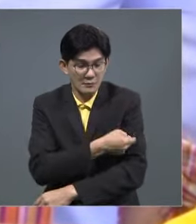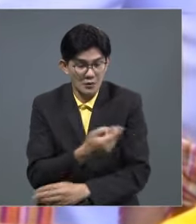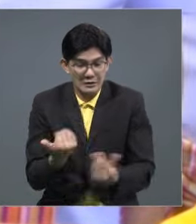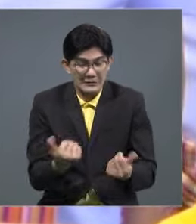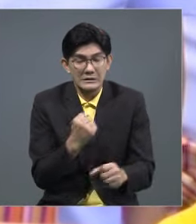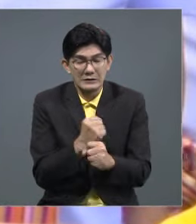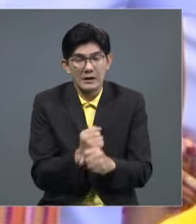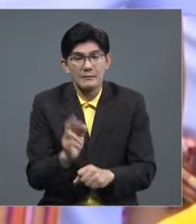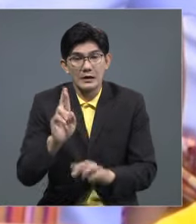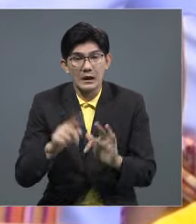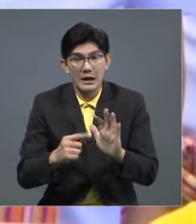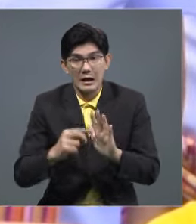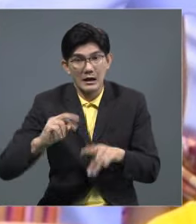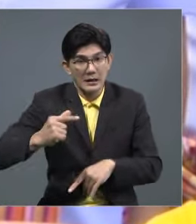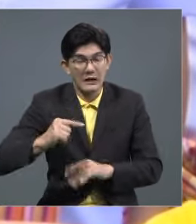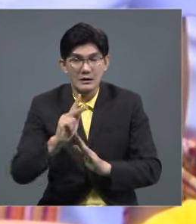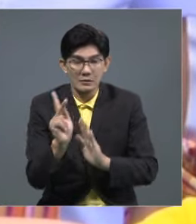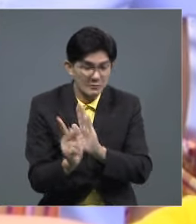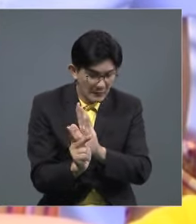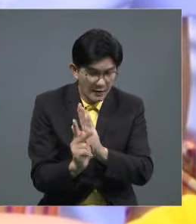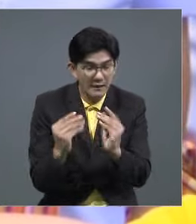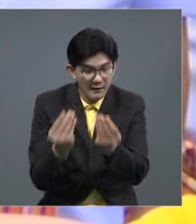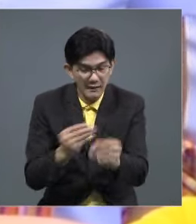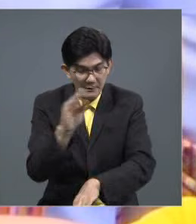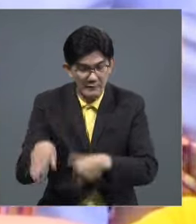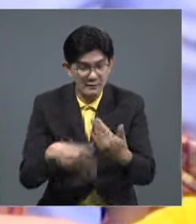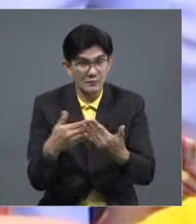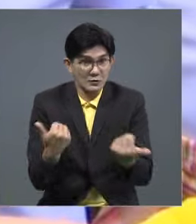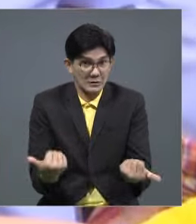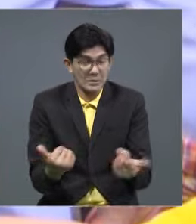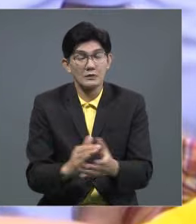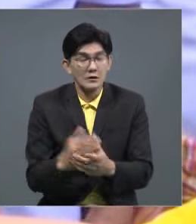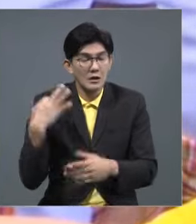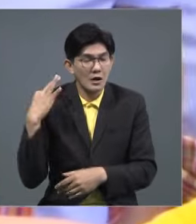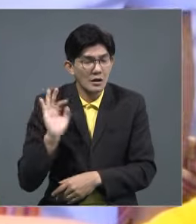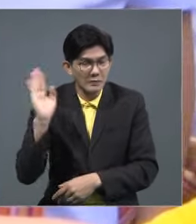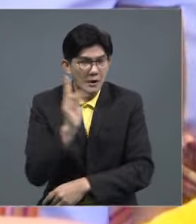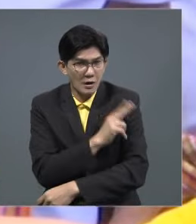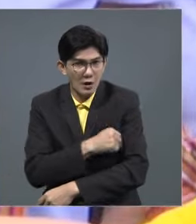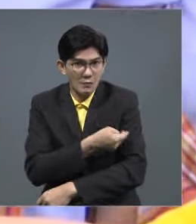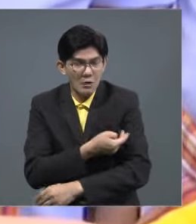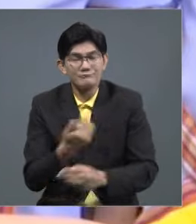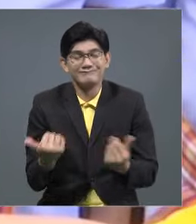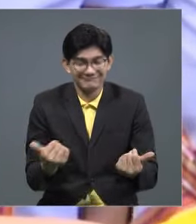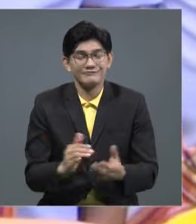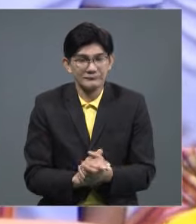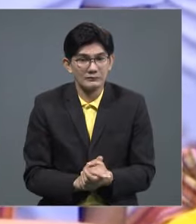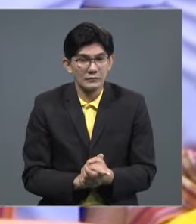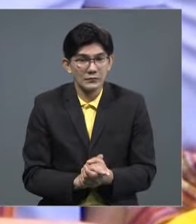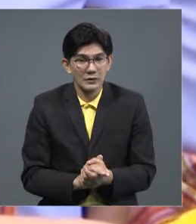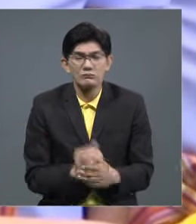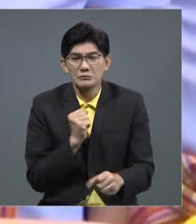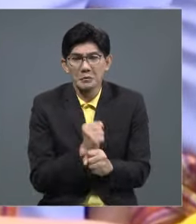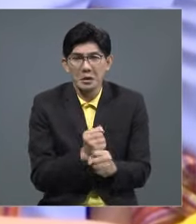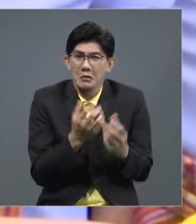ำลังทำร่างกฎหมายให้อสม.ทั้งหลายเพราะว่าอสม.เนี่ยก็มีงาน